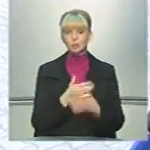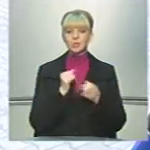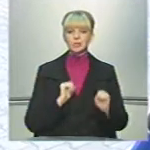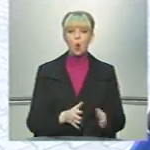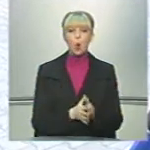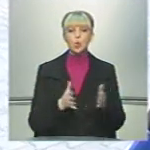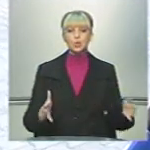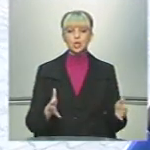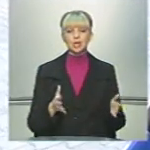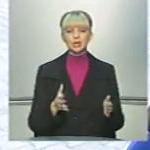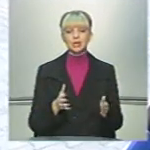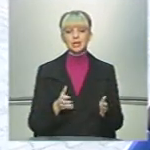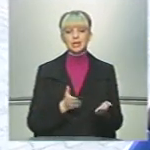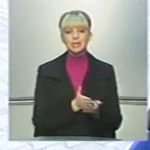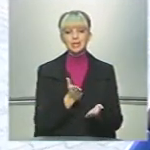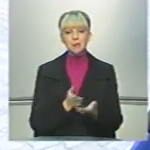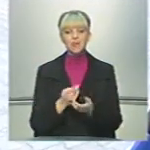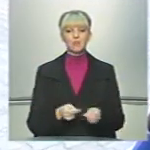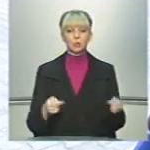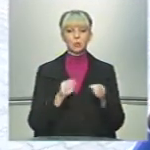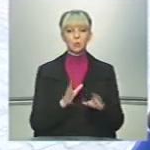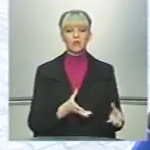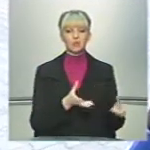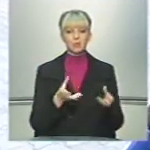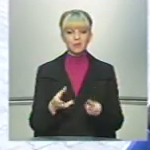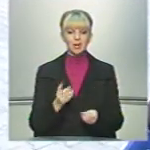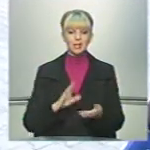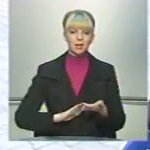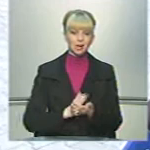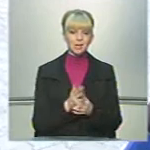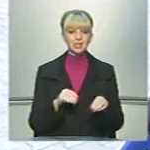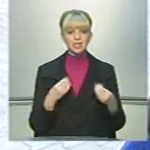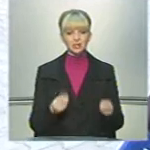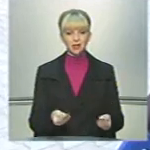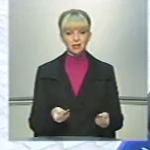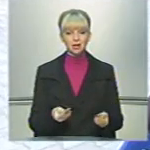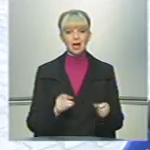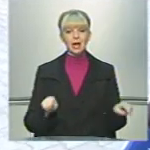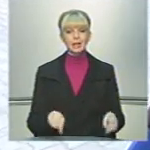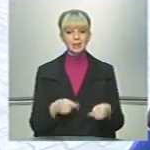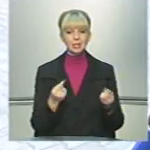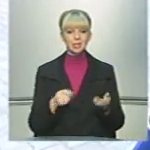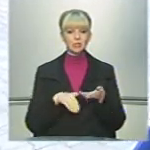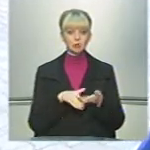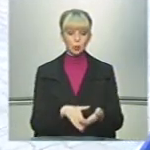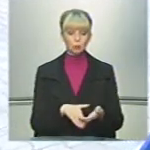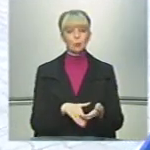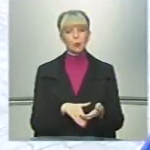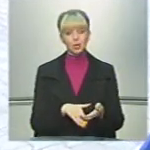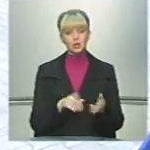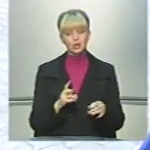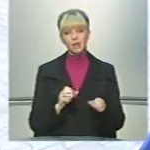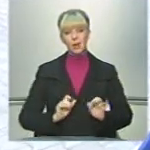зможемо розширити спектр, який буде відповідно впливати на якість надання реабілітаційної допомоги і, звичайно,